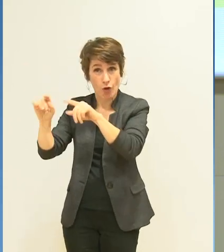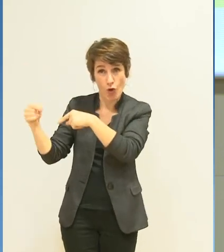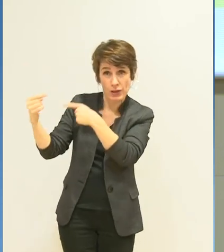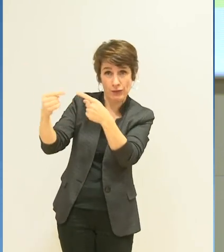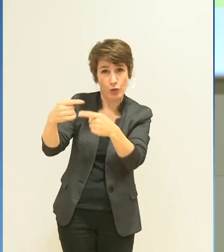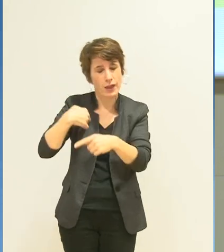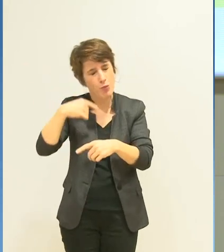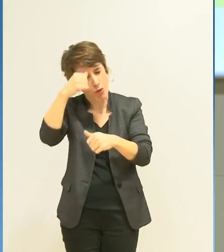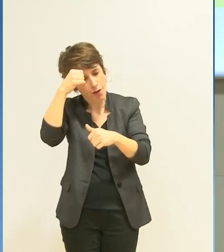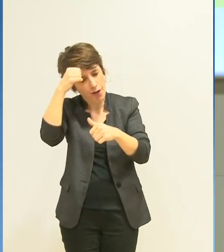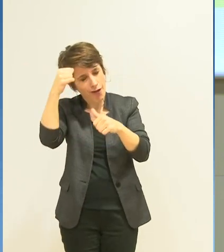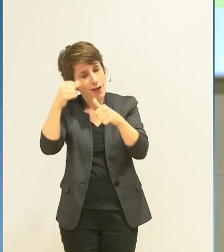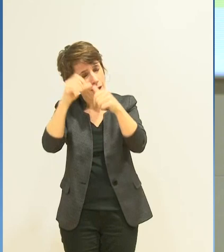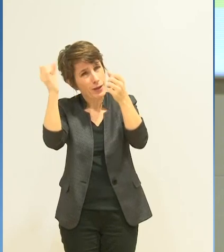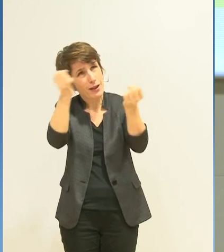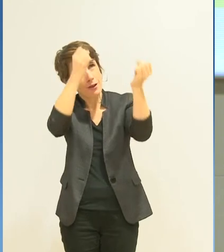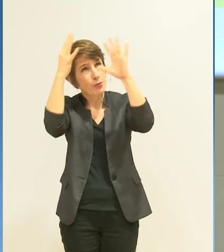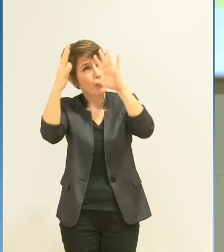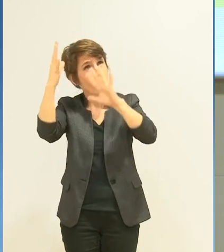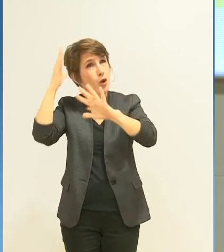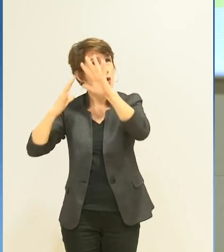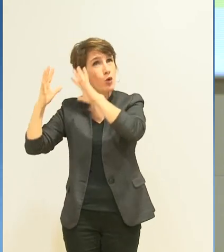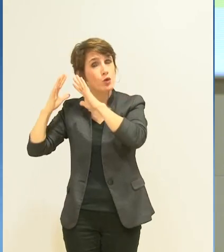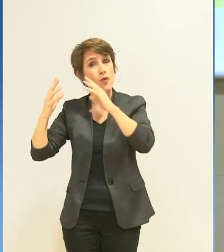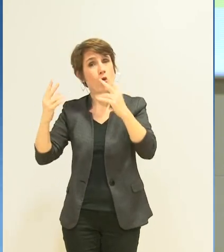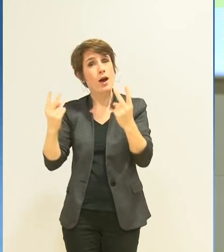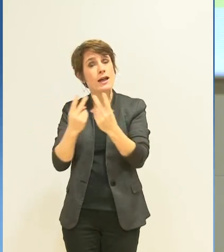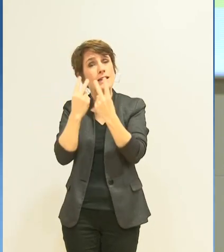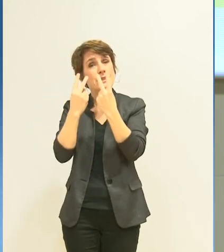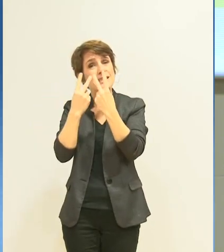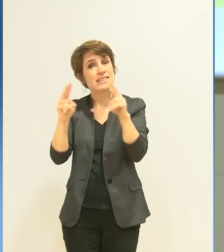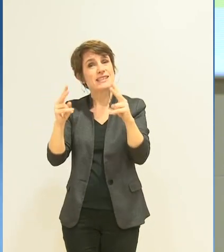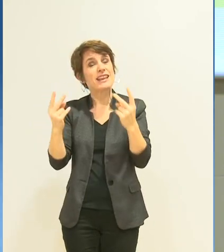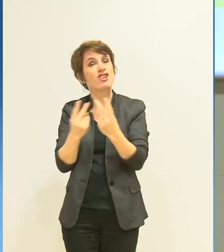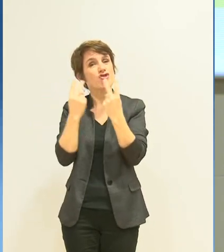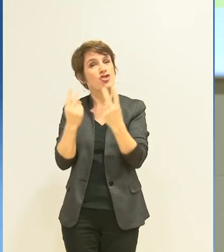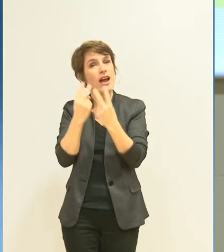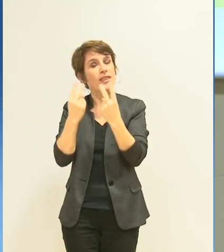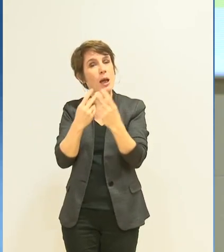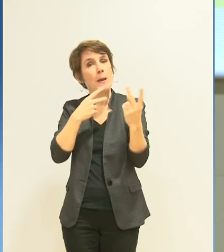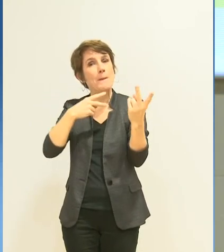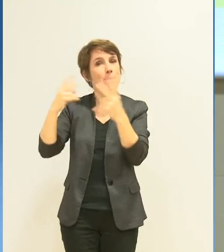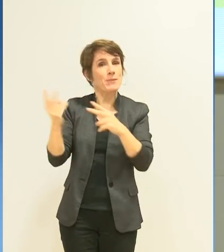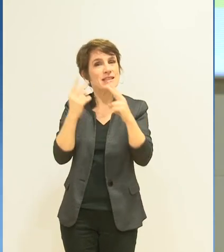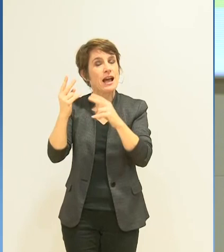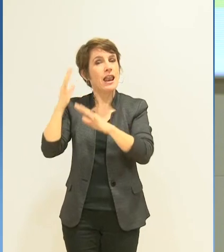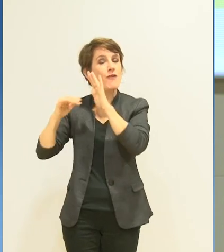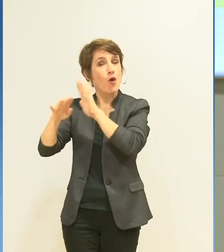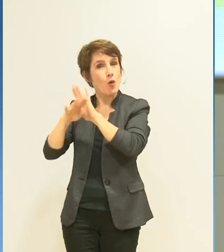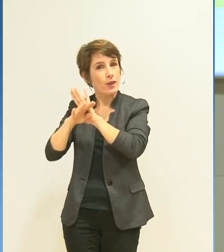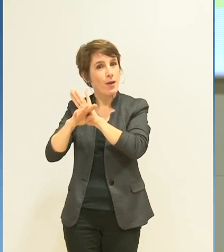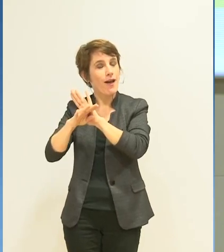ce qu'avait été la cité-jardin mistral depuis les années 20 l'évolution des années